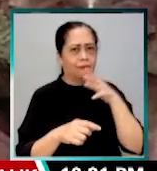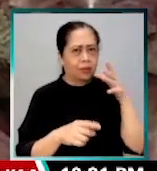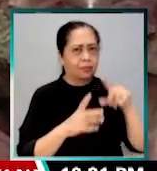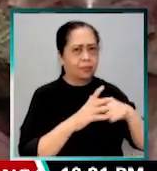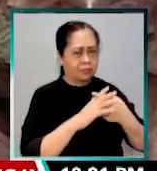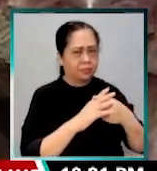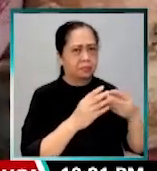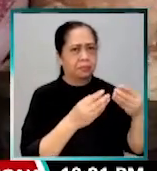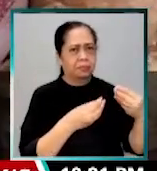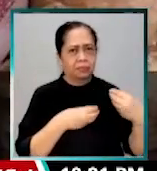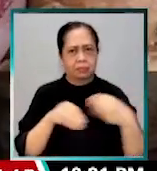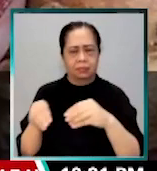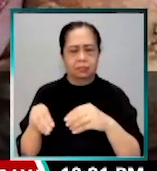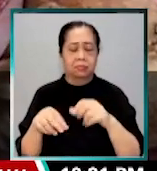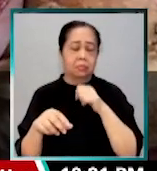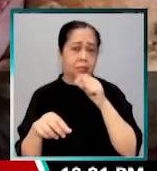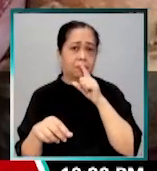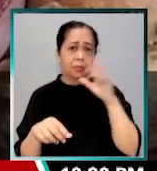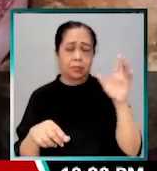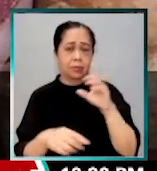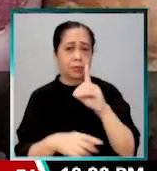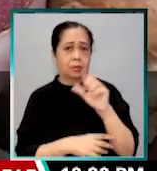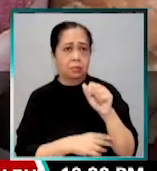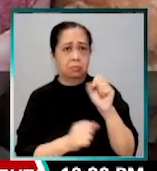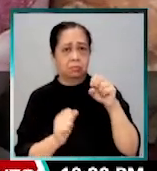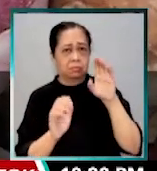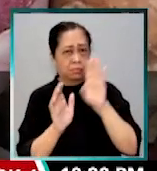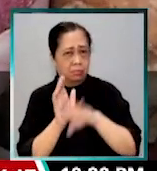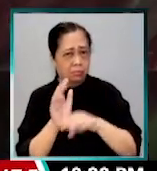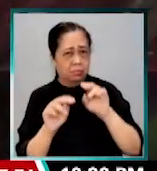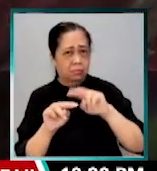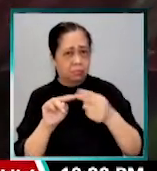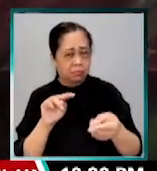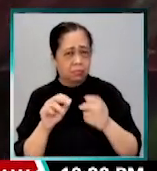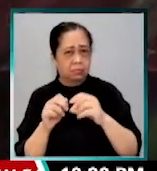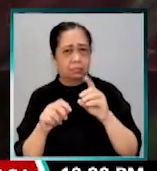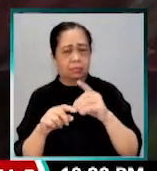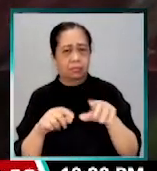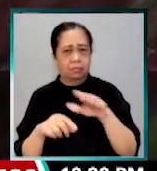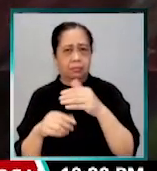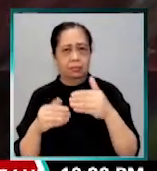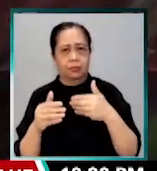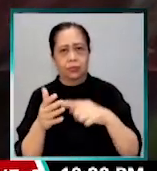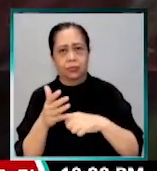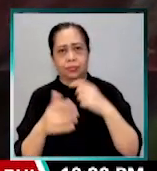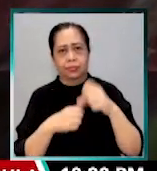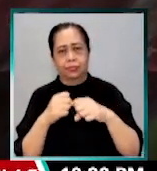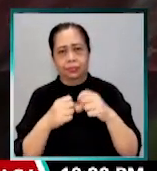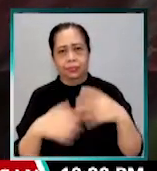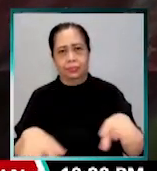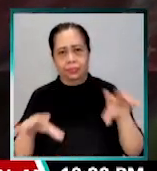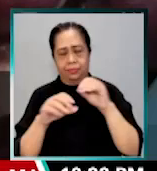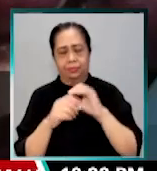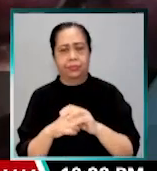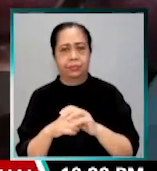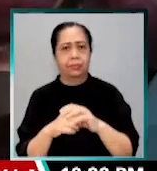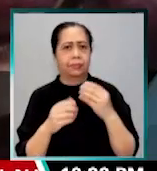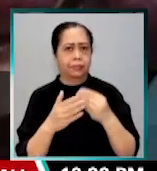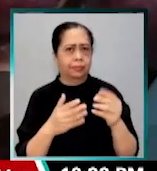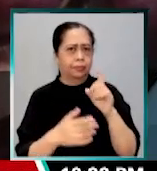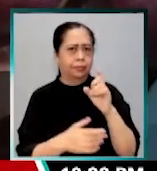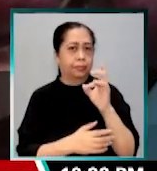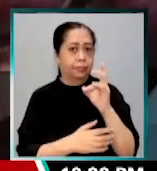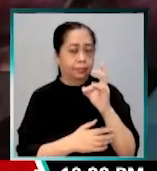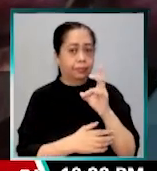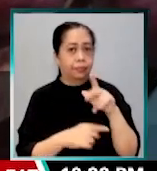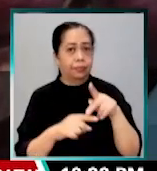raw maipapangako ng DA na mapapababa ang presyo nito bago matapos ang taon. May mabibili namang 170 pesos kada